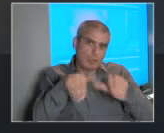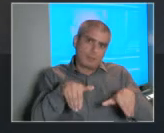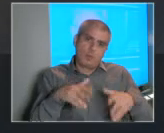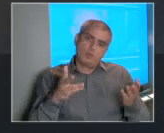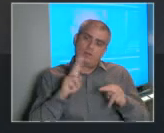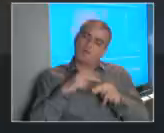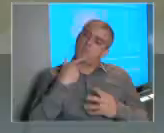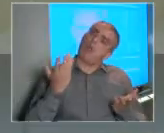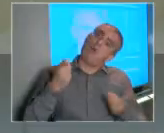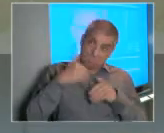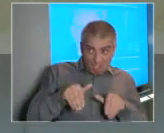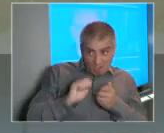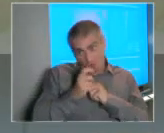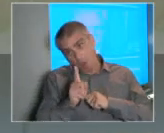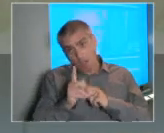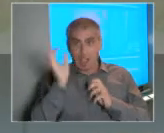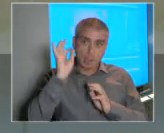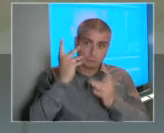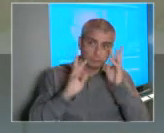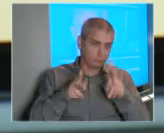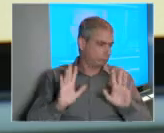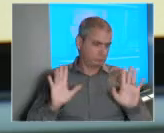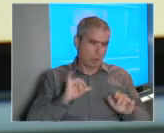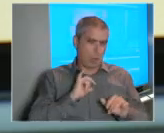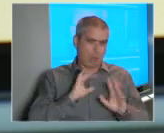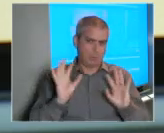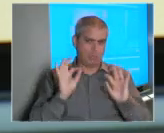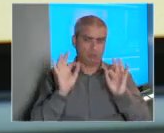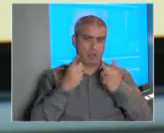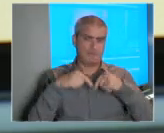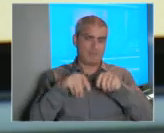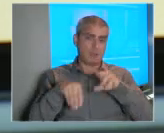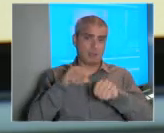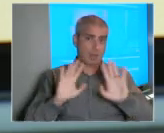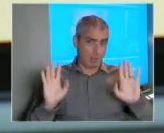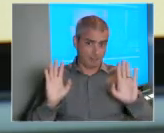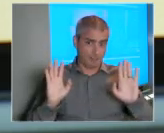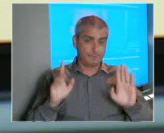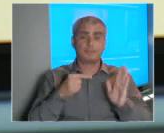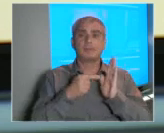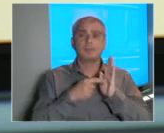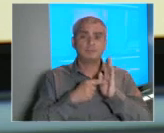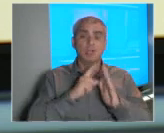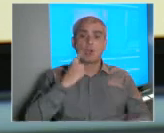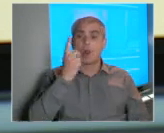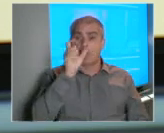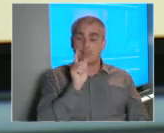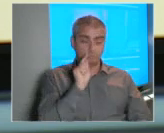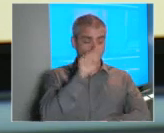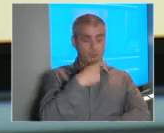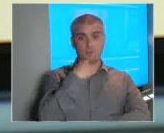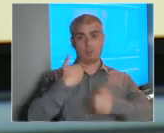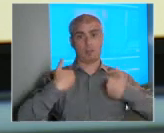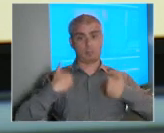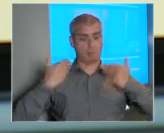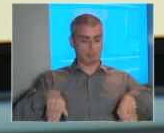אדם, ואז אומרים, אתה נכה או לא נכה, וכמה אחוזים יש לך. זה לא עניינה של ועדת הקלפי. ולכן בעצם כל אדם שמגיע ומכריז על